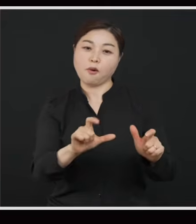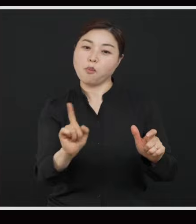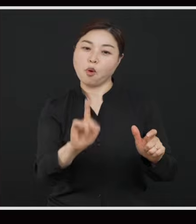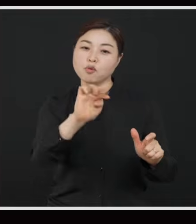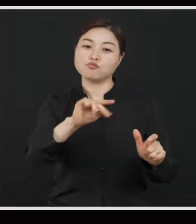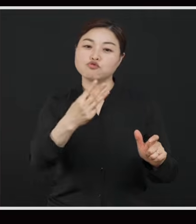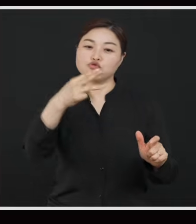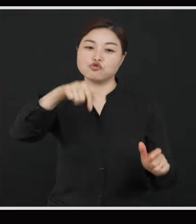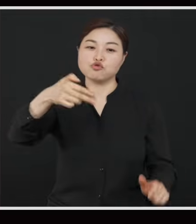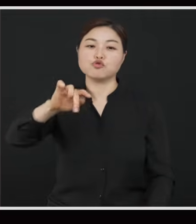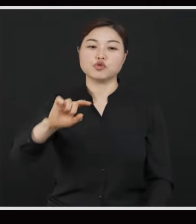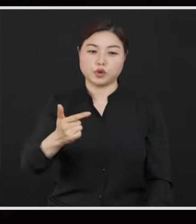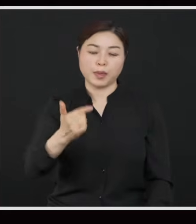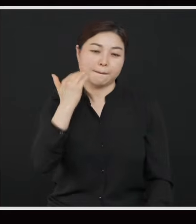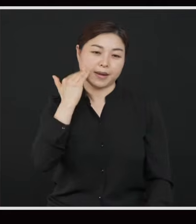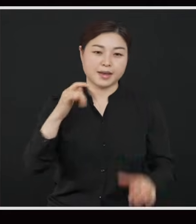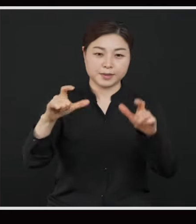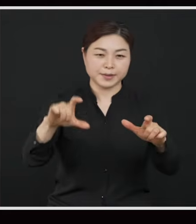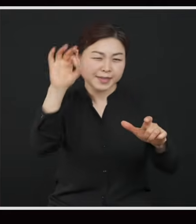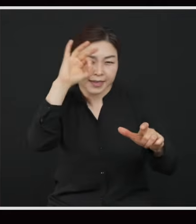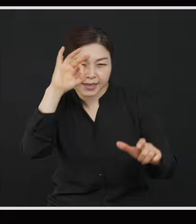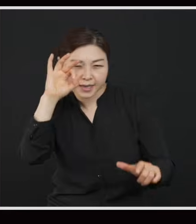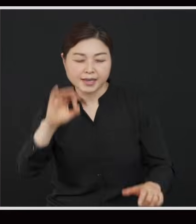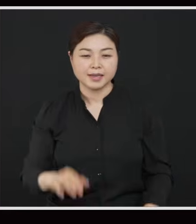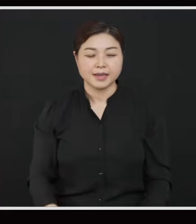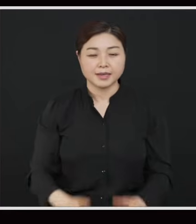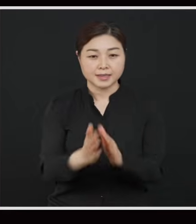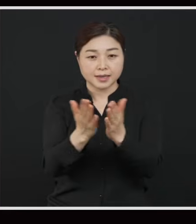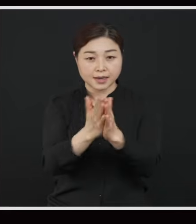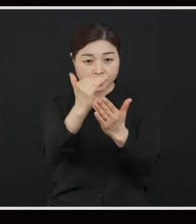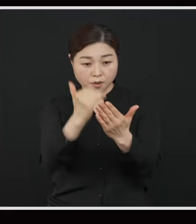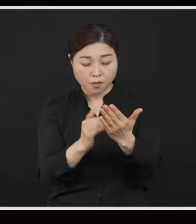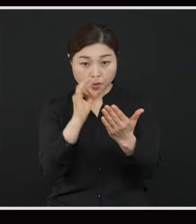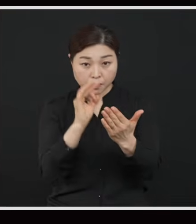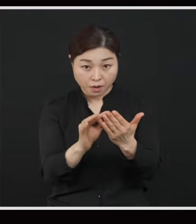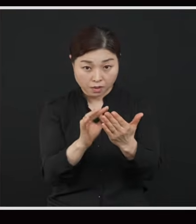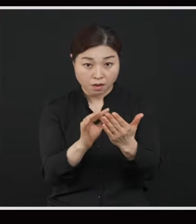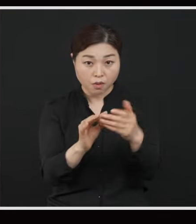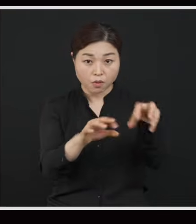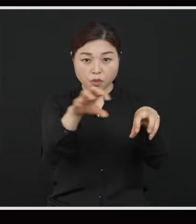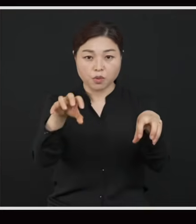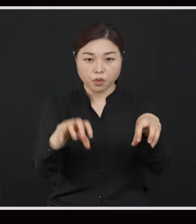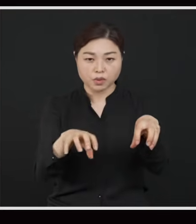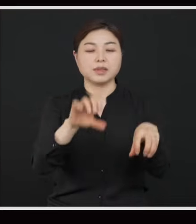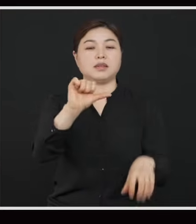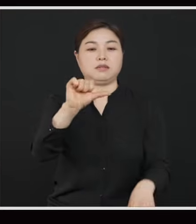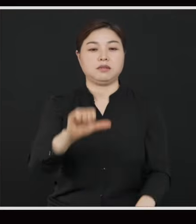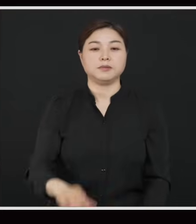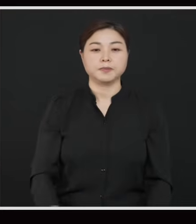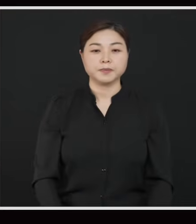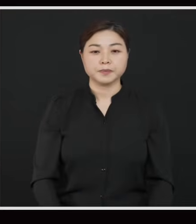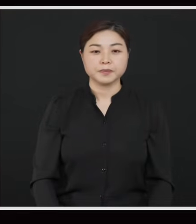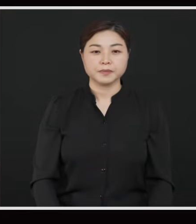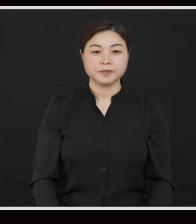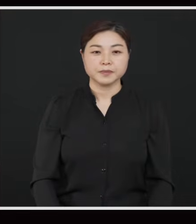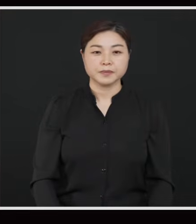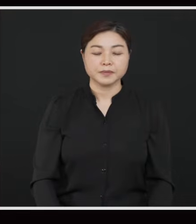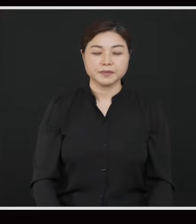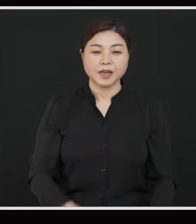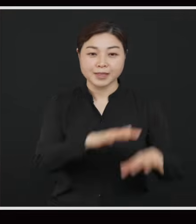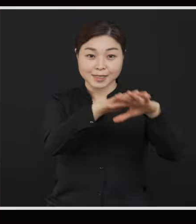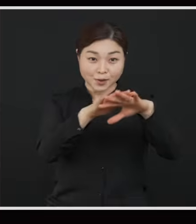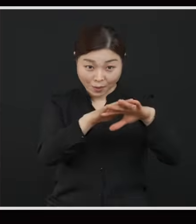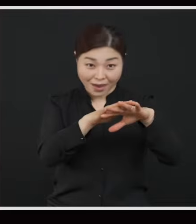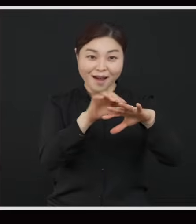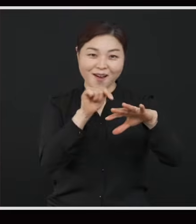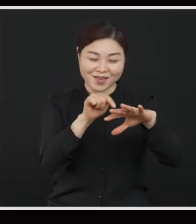붙여서 그래서 찾아다녔는데, 이 책의 내용에 의하면 5군데를 찾았답니다. 그래서 여기 지금 표시가 되어 있는데요.